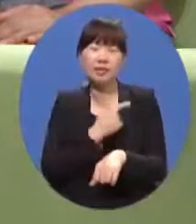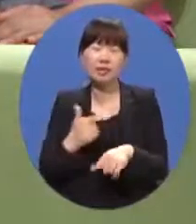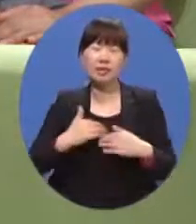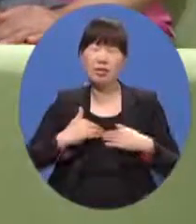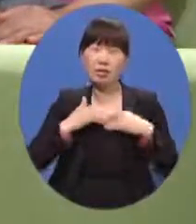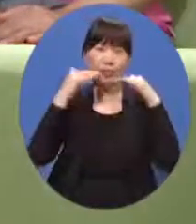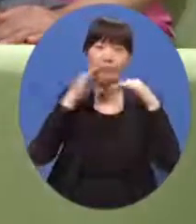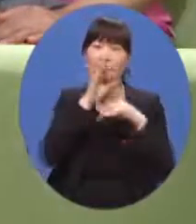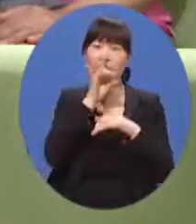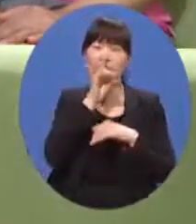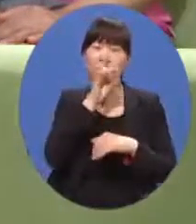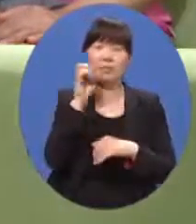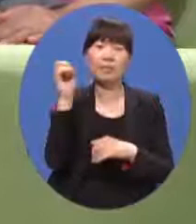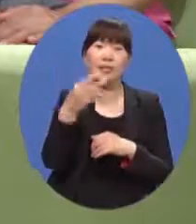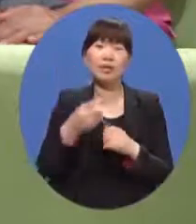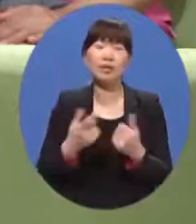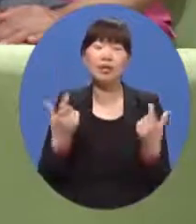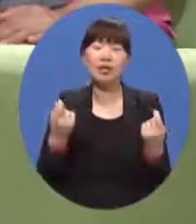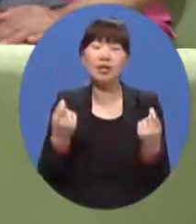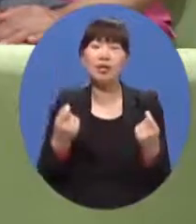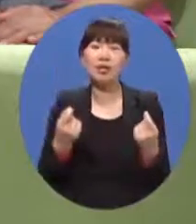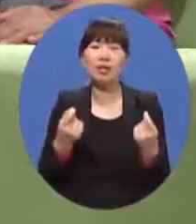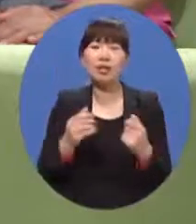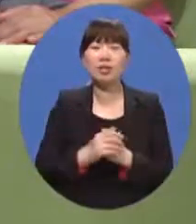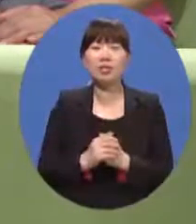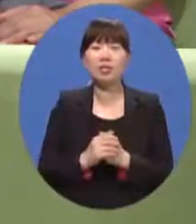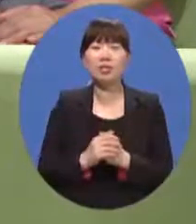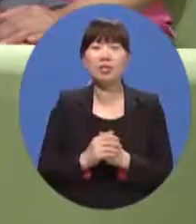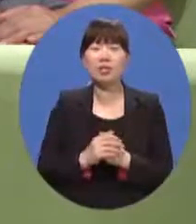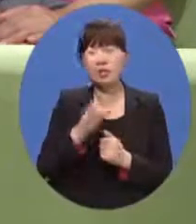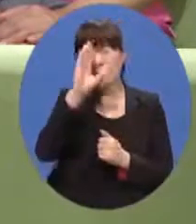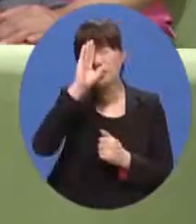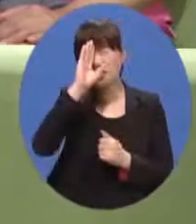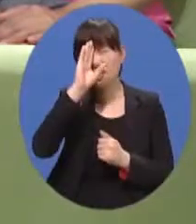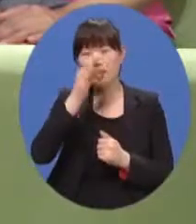되고 또 이렇게 병이 막